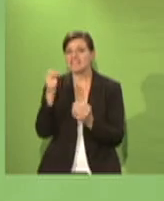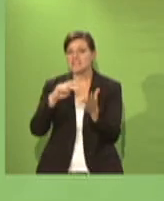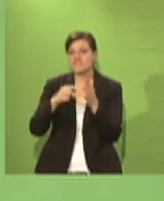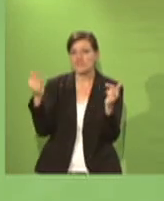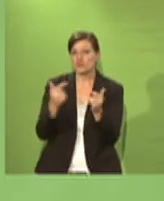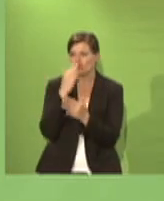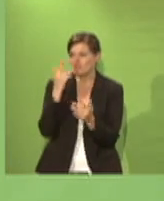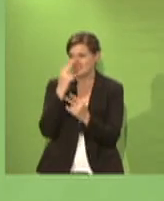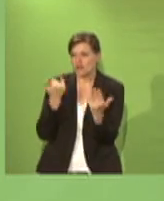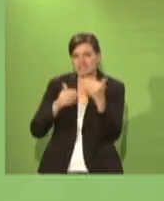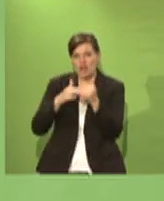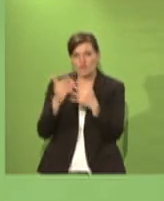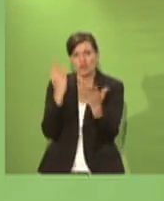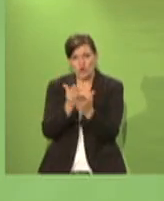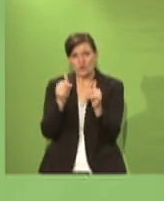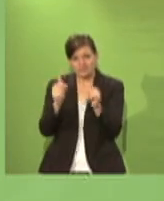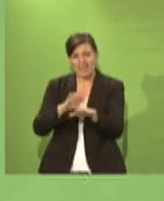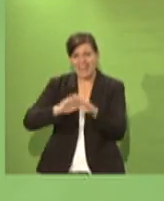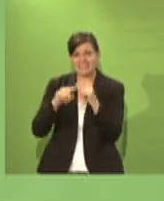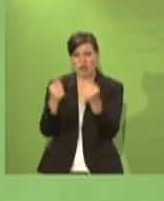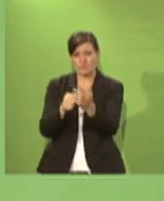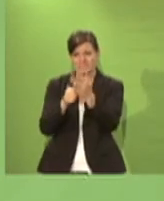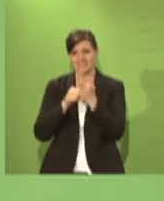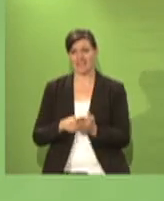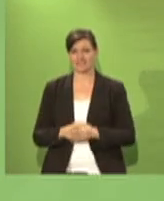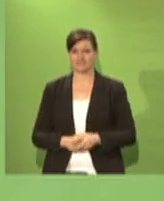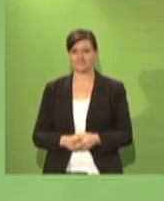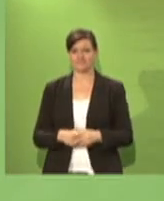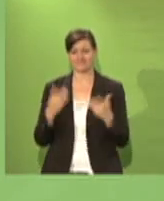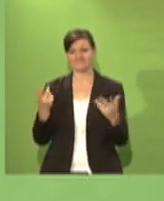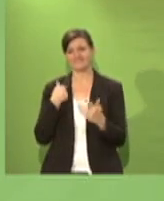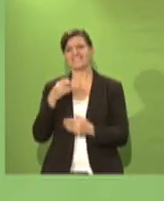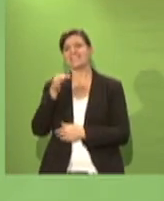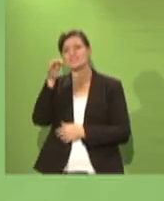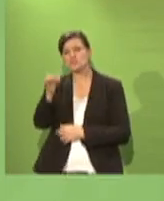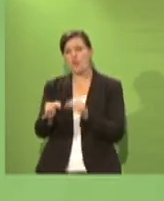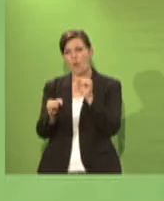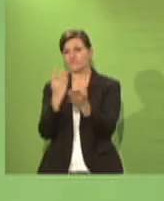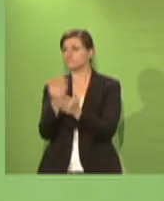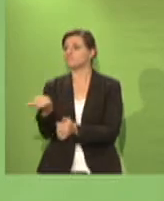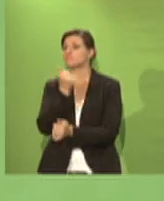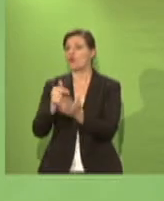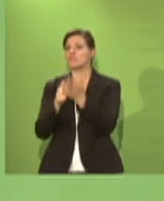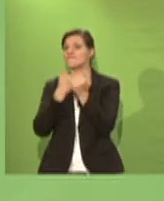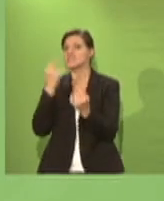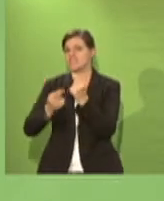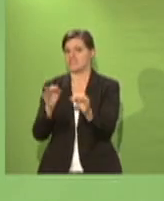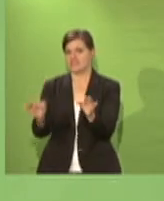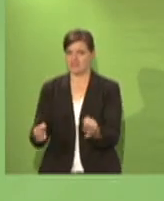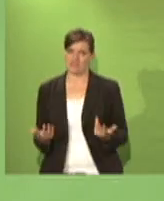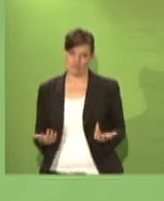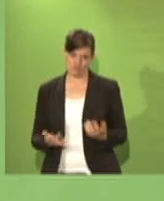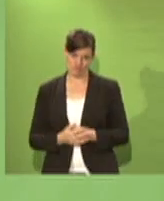da, gestern ist es auch gesagt worden, da ist Saarbeck exemplarisch dafür. Dieses kleine Dorf zeigt wirklich musterhaft, wie man es machen kann.